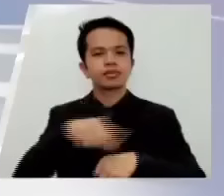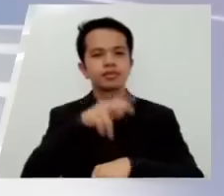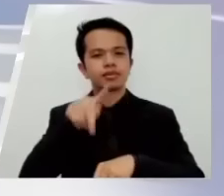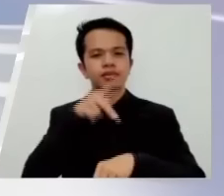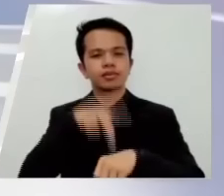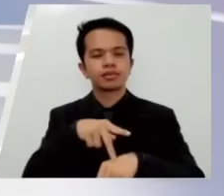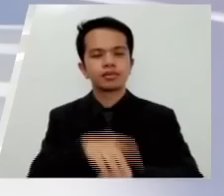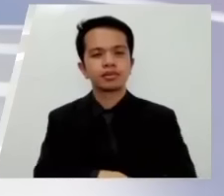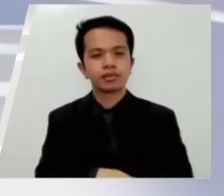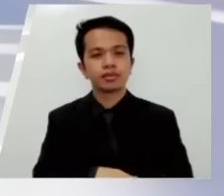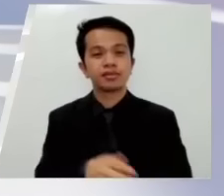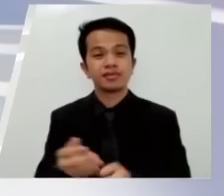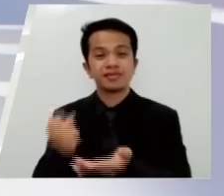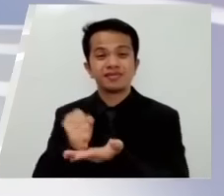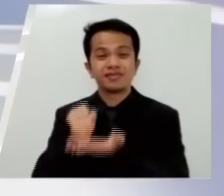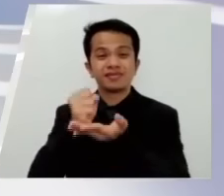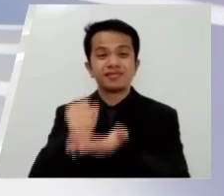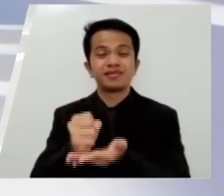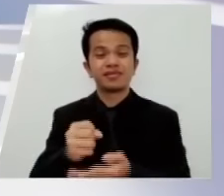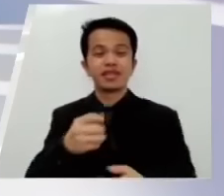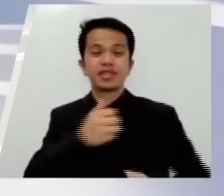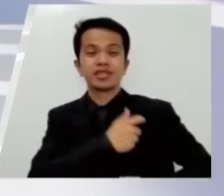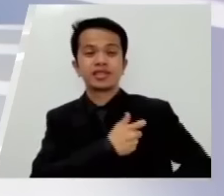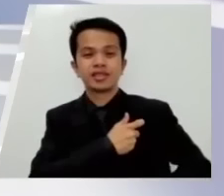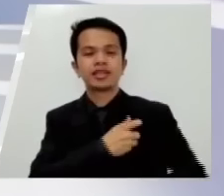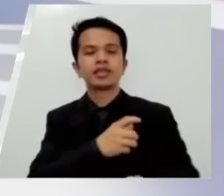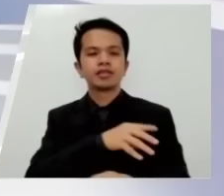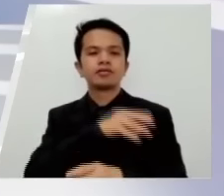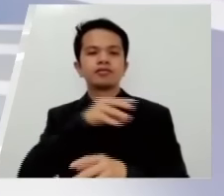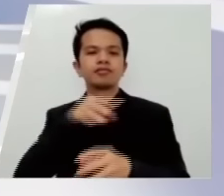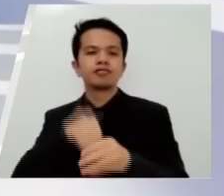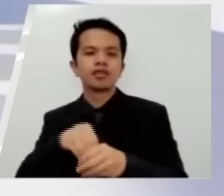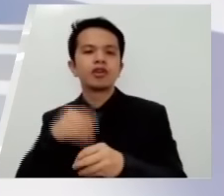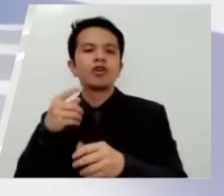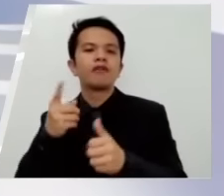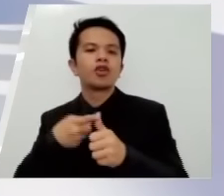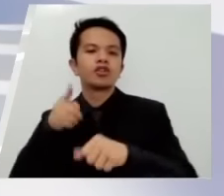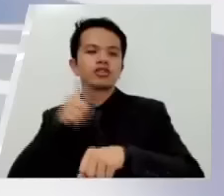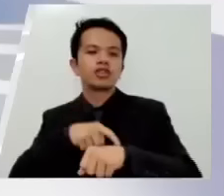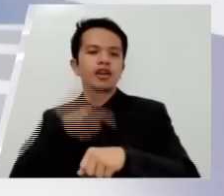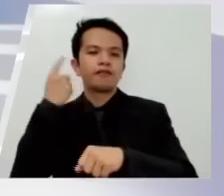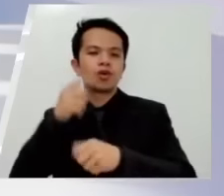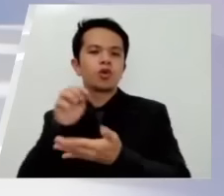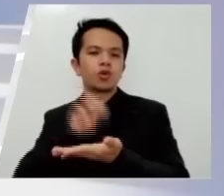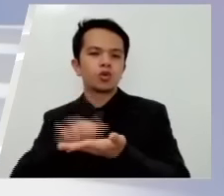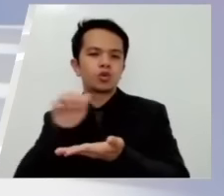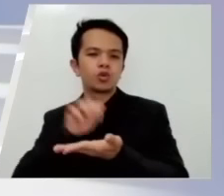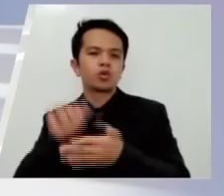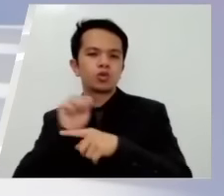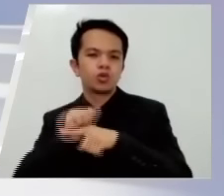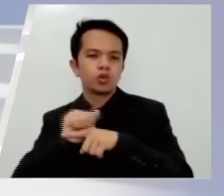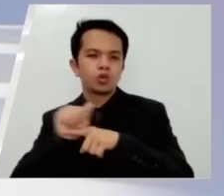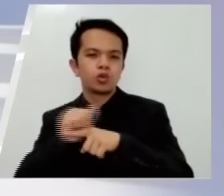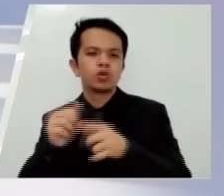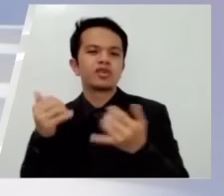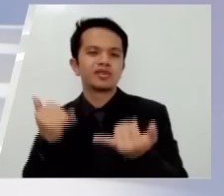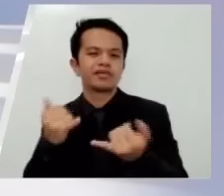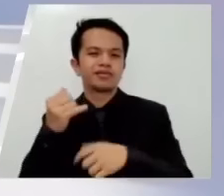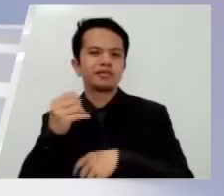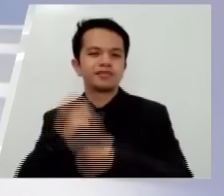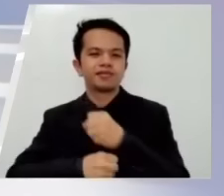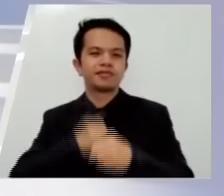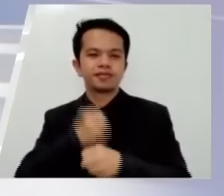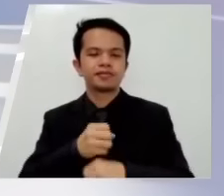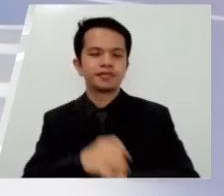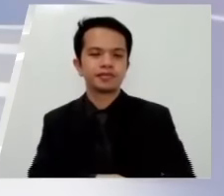Barko ng Philippine Coast Guard lalaho sa unang pagkakataon sa balikatan exercises na gagawin ngayong taon. Kasama nila